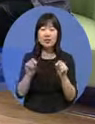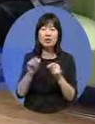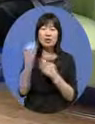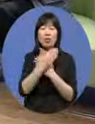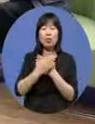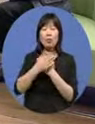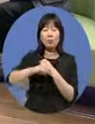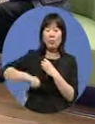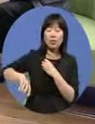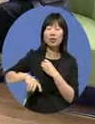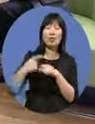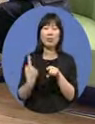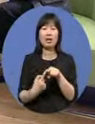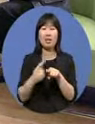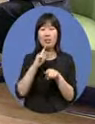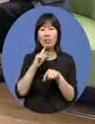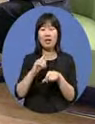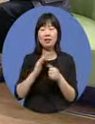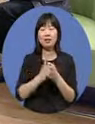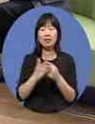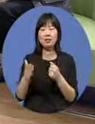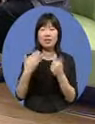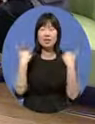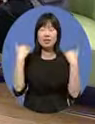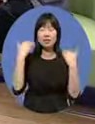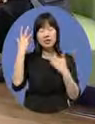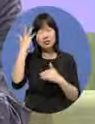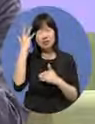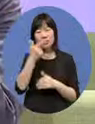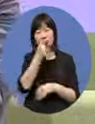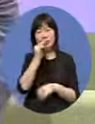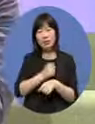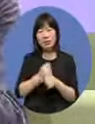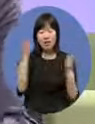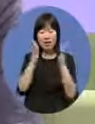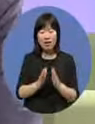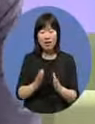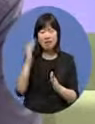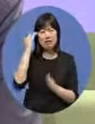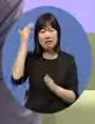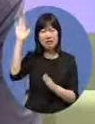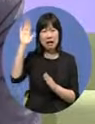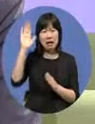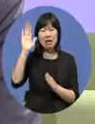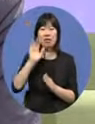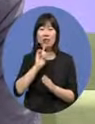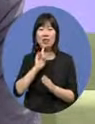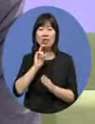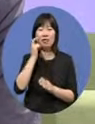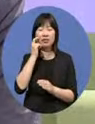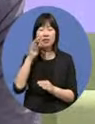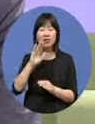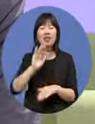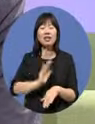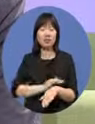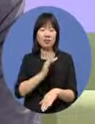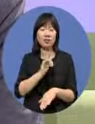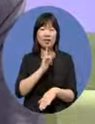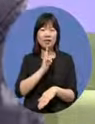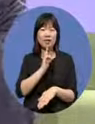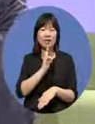몸에 버리는 거하고 똑같아요. 그래서 성장 철학이 부재. 다이어트하면 또 키가 안 클까봐 다이어트를 못 시키셨는데 그게 가장